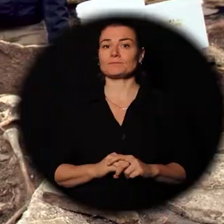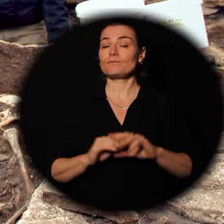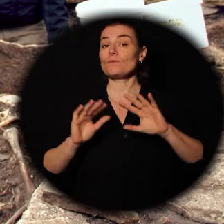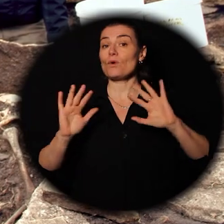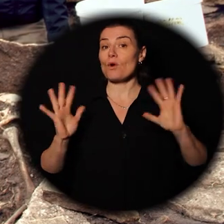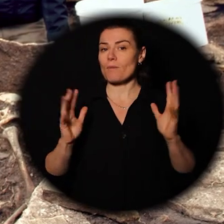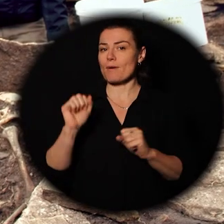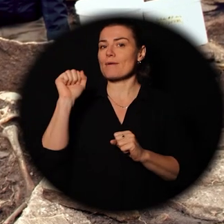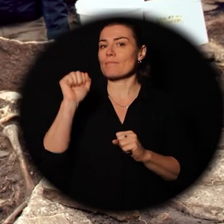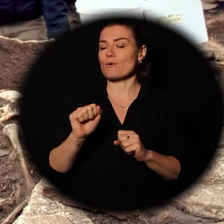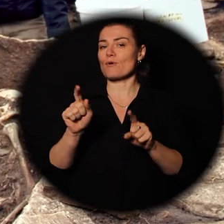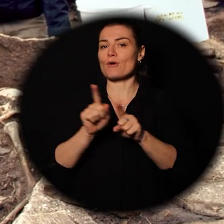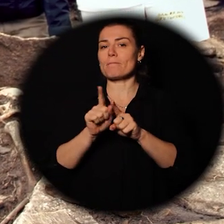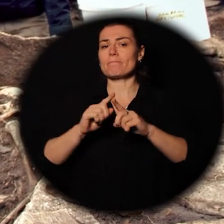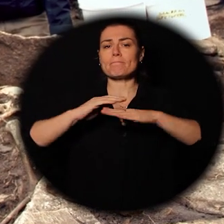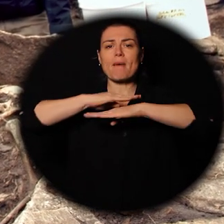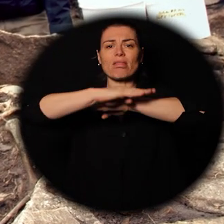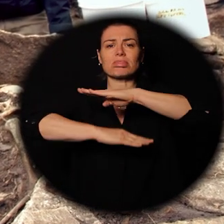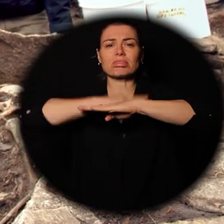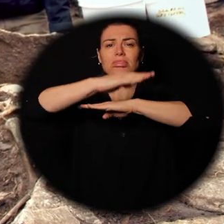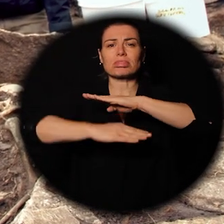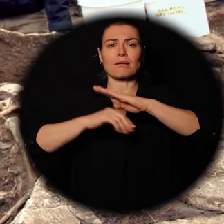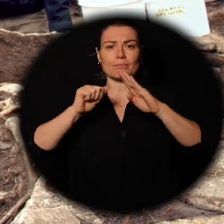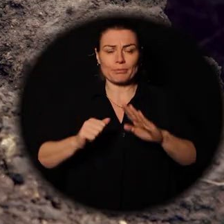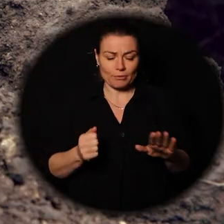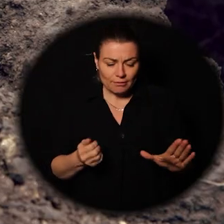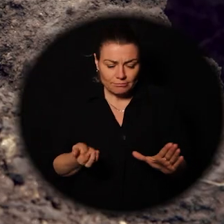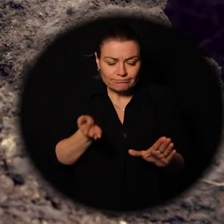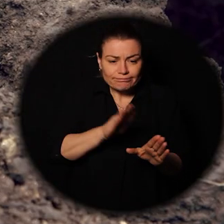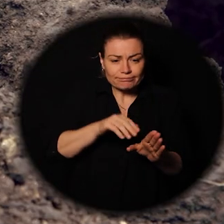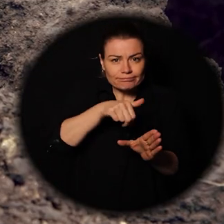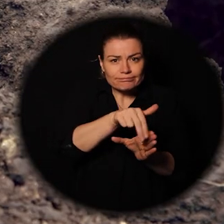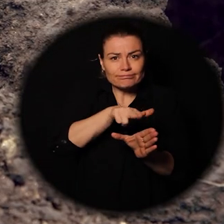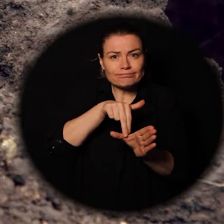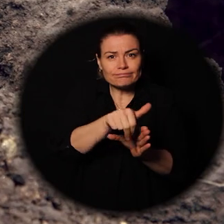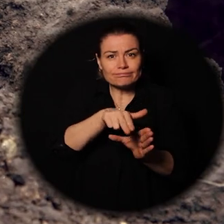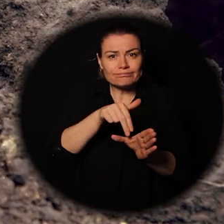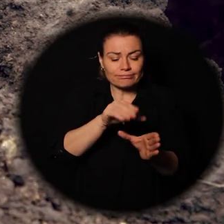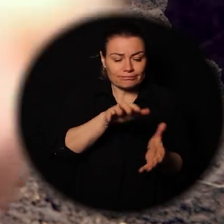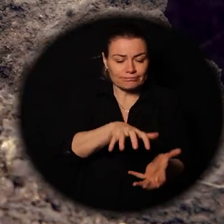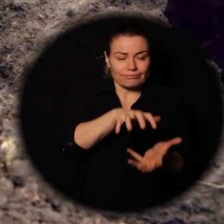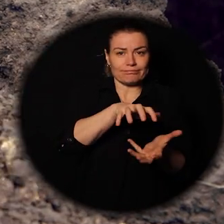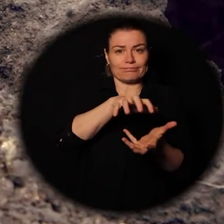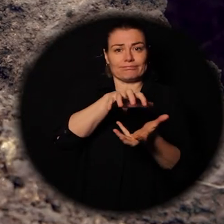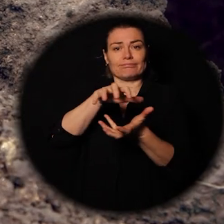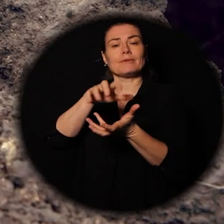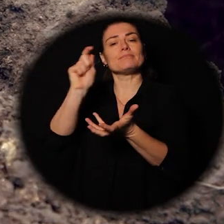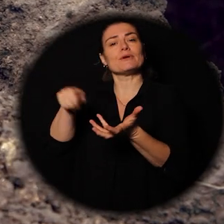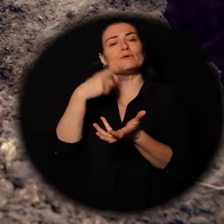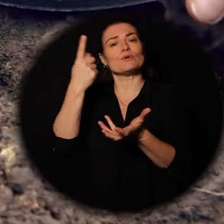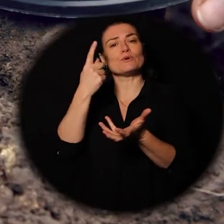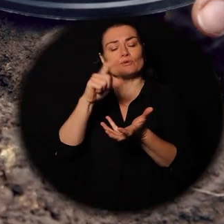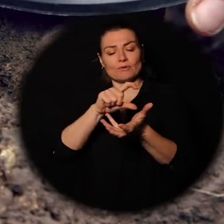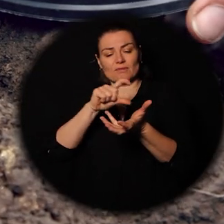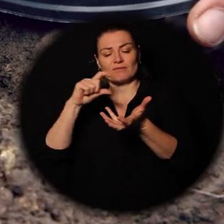obligé de les plâtrer sur place, de les sortir en motte, en les référençant toujours par rapport au squelette et à la tombe, pour pouvoir les confier au laboratoire